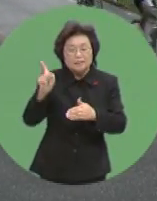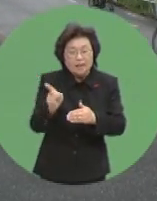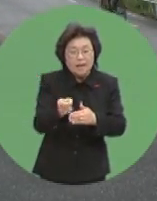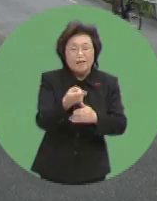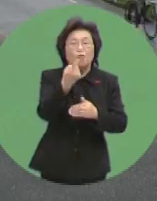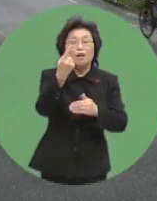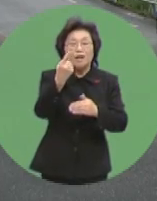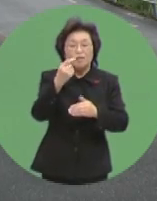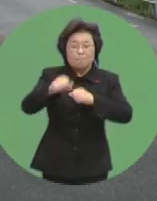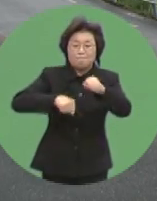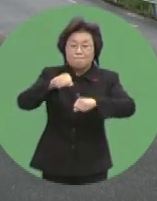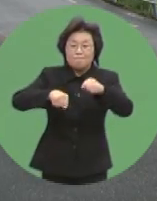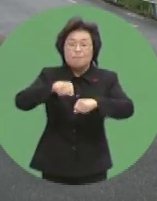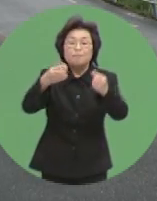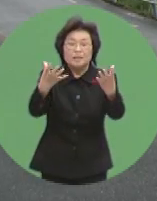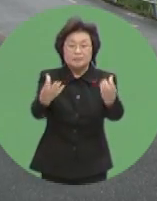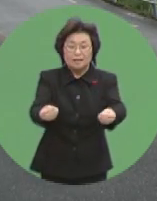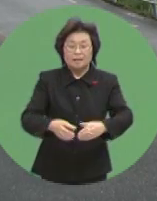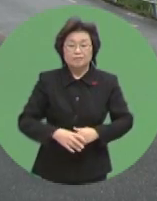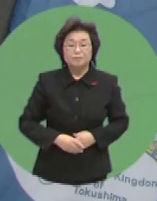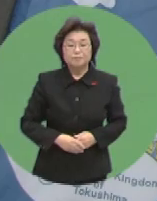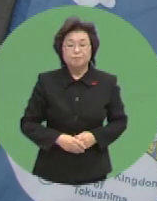ました。